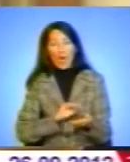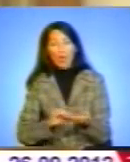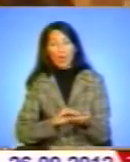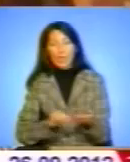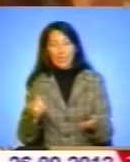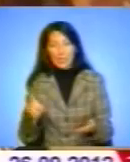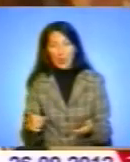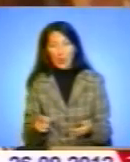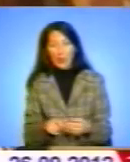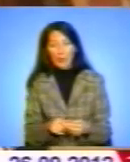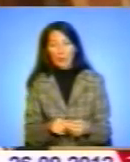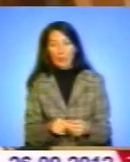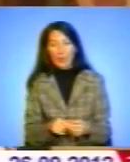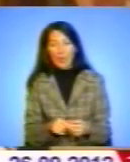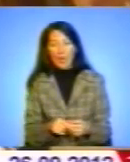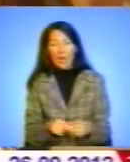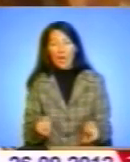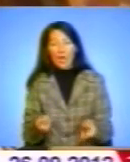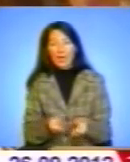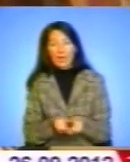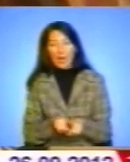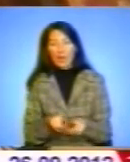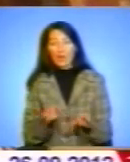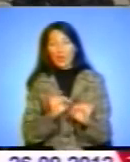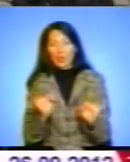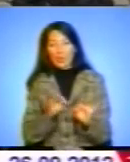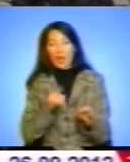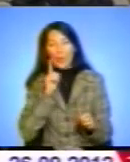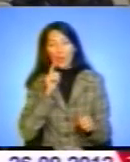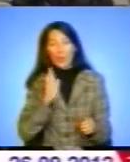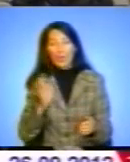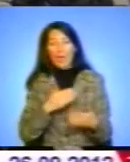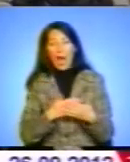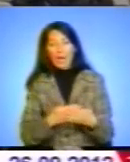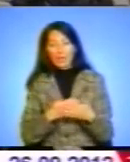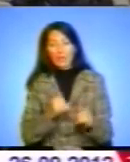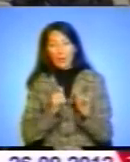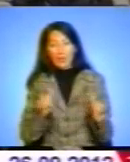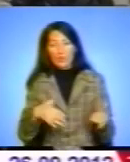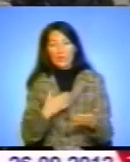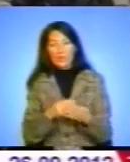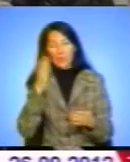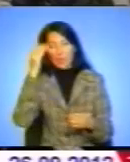журналістикою. Також митець закликав молодь бути активною і розвивати свої таланти.